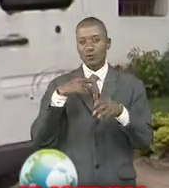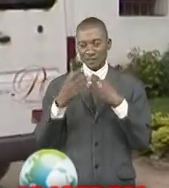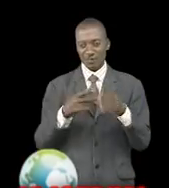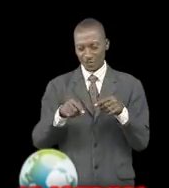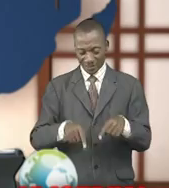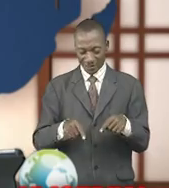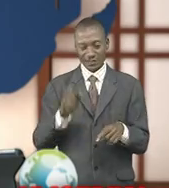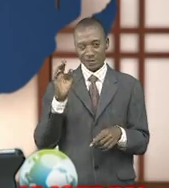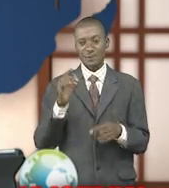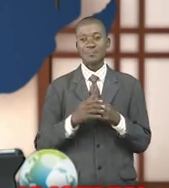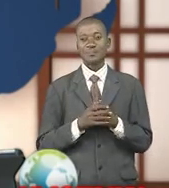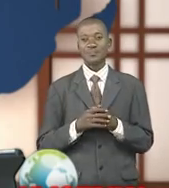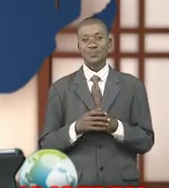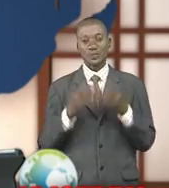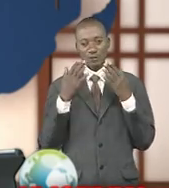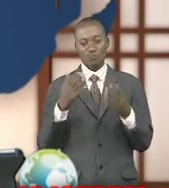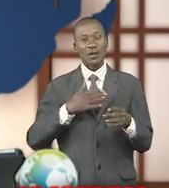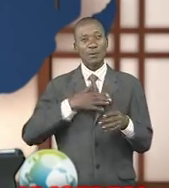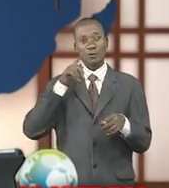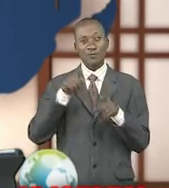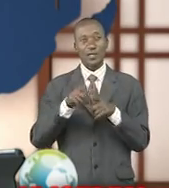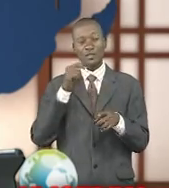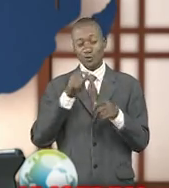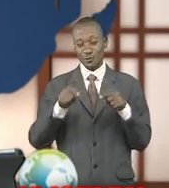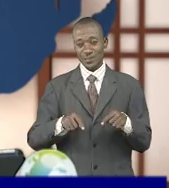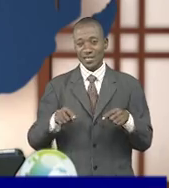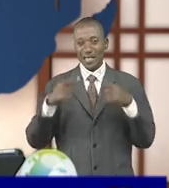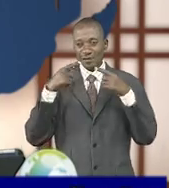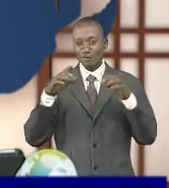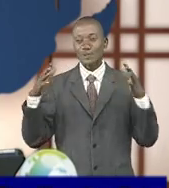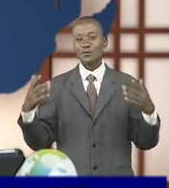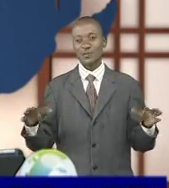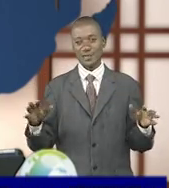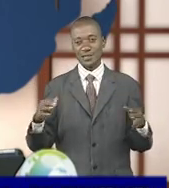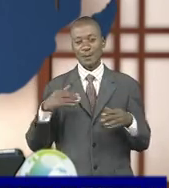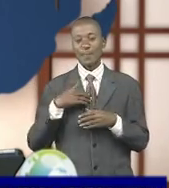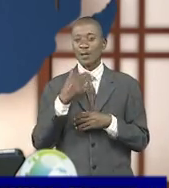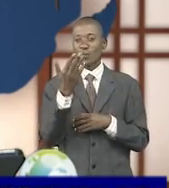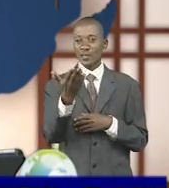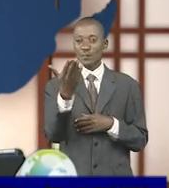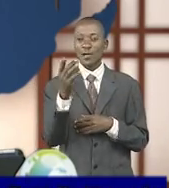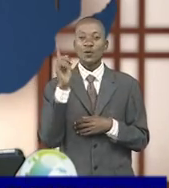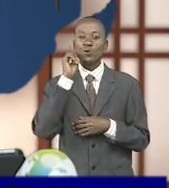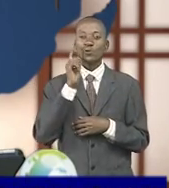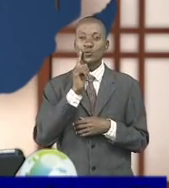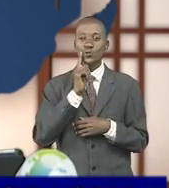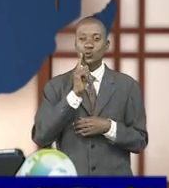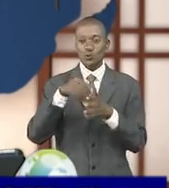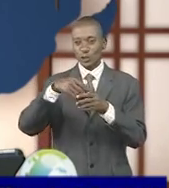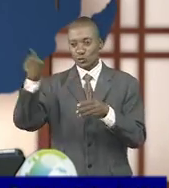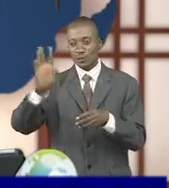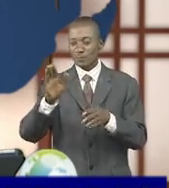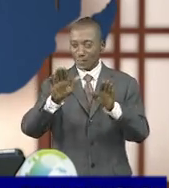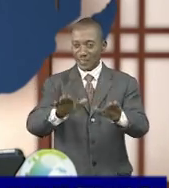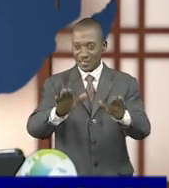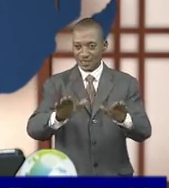Kinshasa. Fin de ce journal, mesdames et messieurs, un journal coordonné et réalisé de main de maître. Rodé Ponda, Florent Gassia et Max César